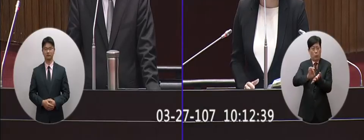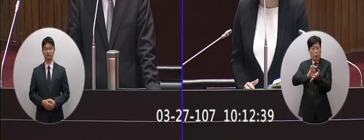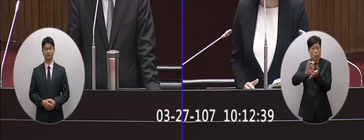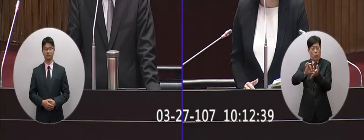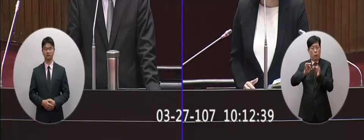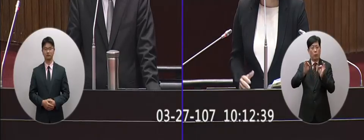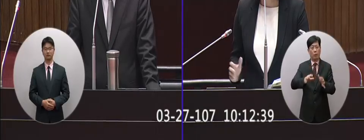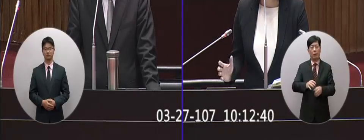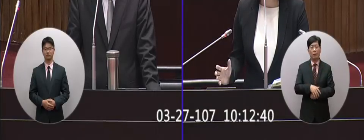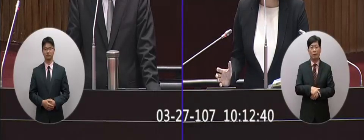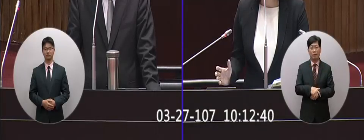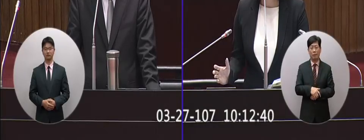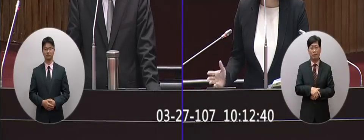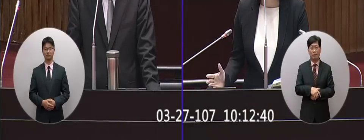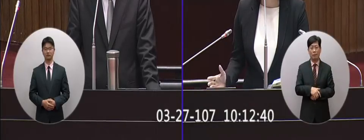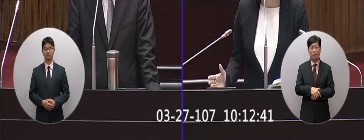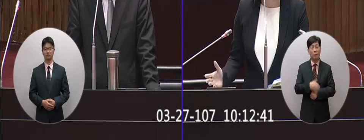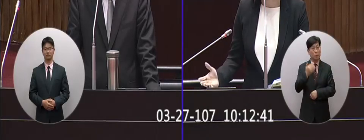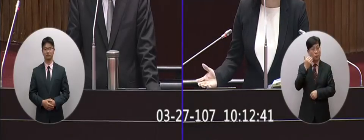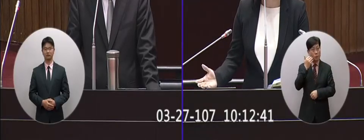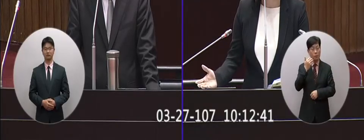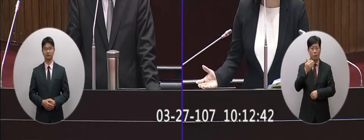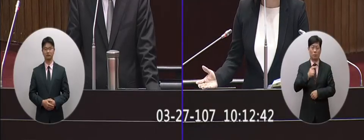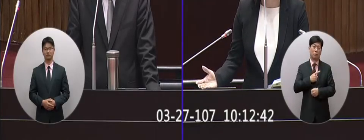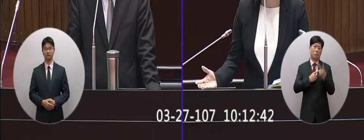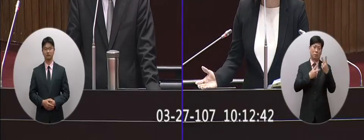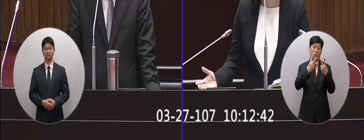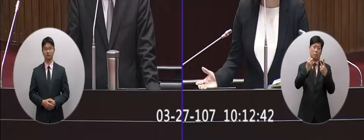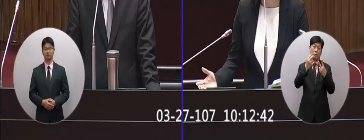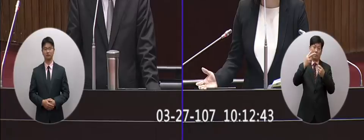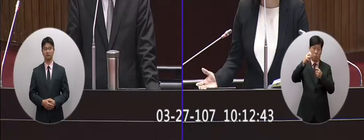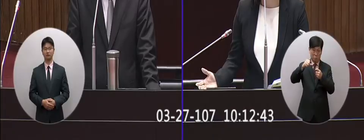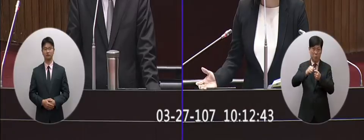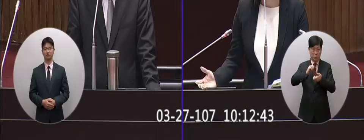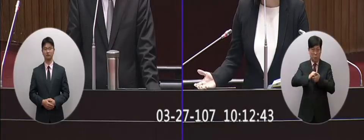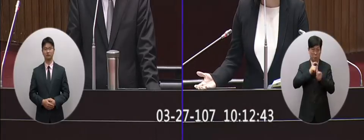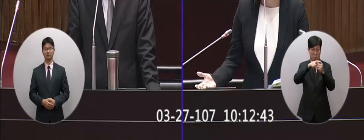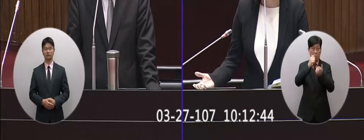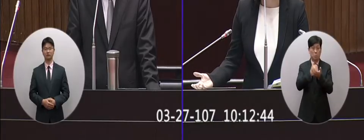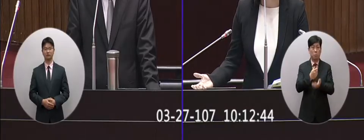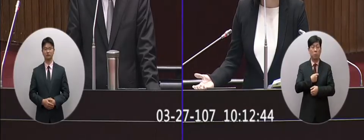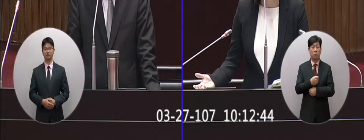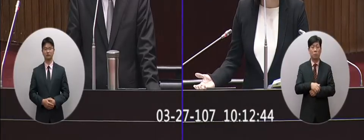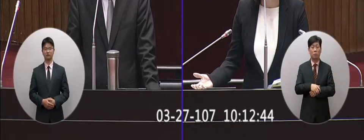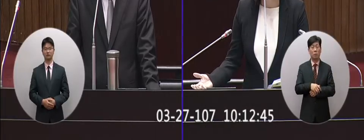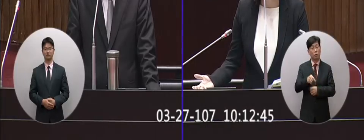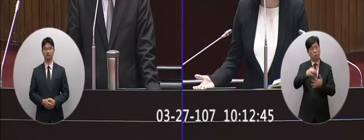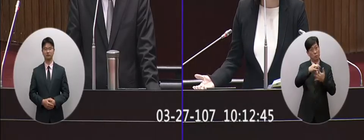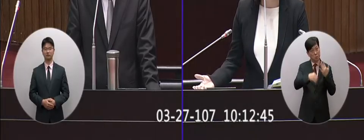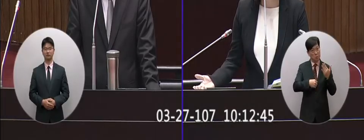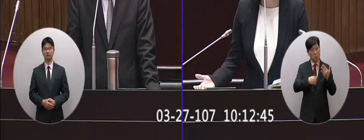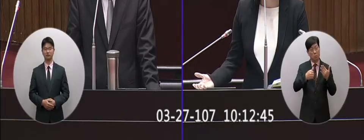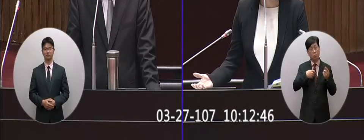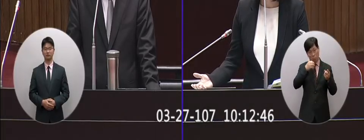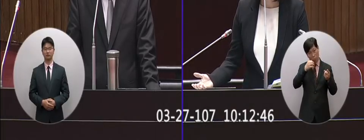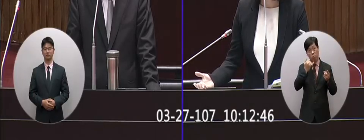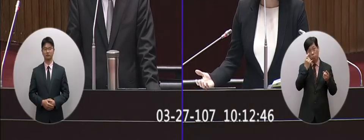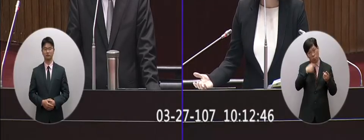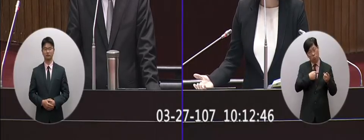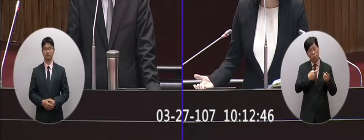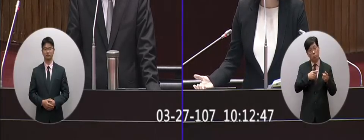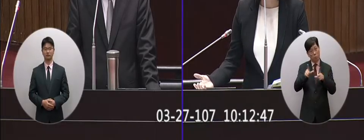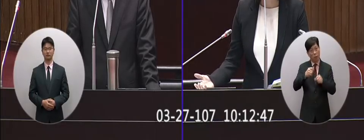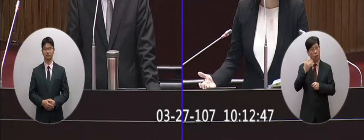直往外撒。大家如果说反正你2025年一定要做好，我这样的条件看你能不能接受，不能接